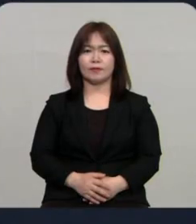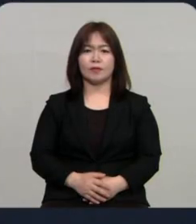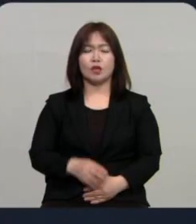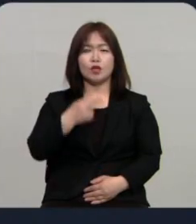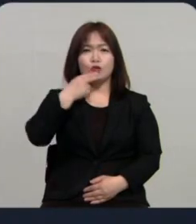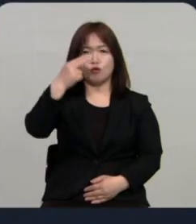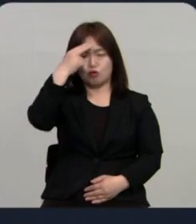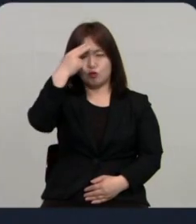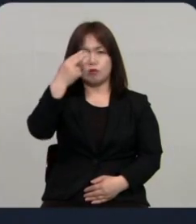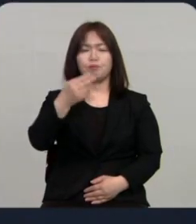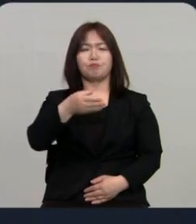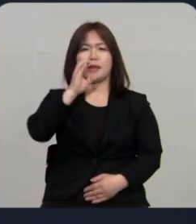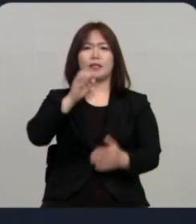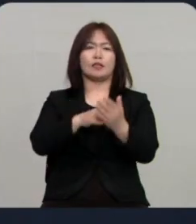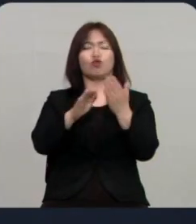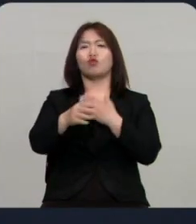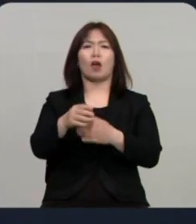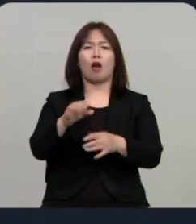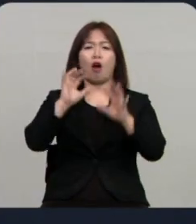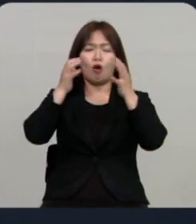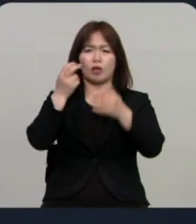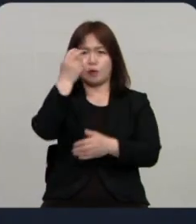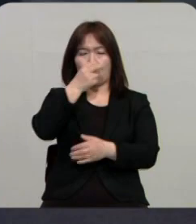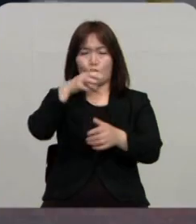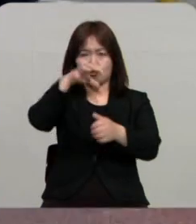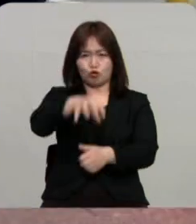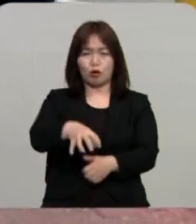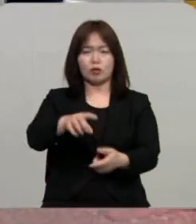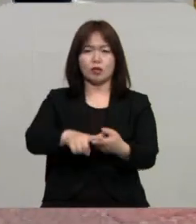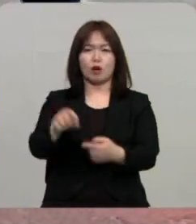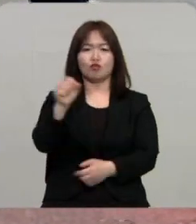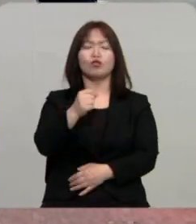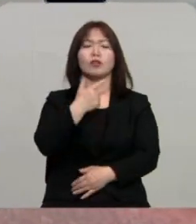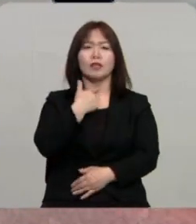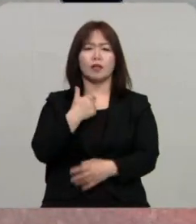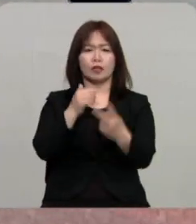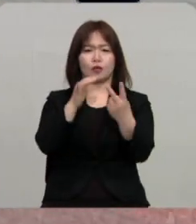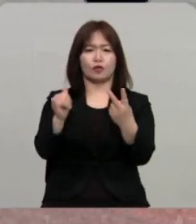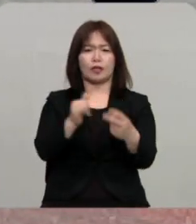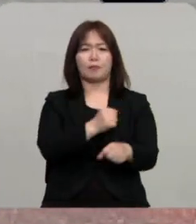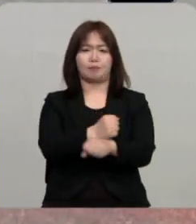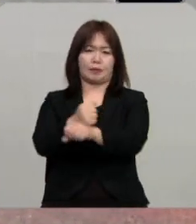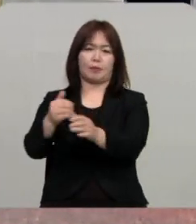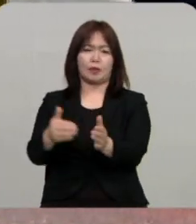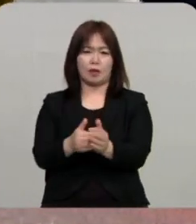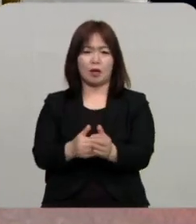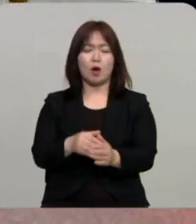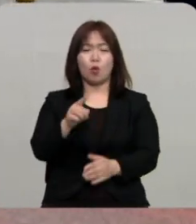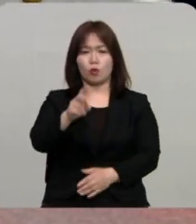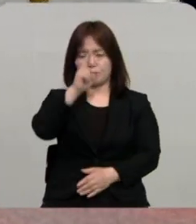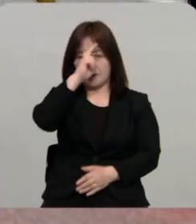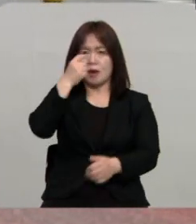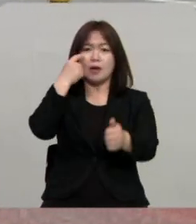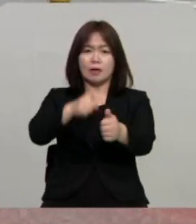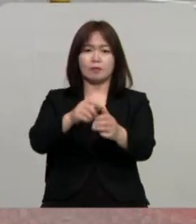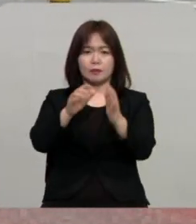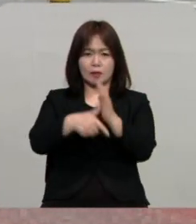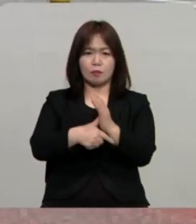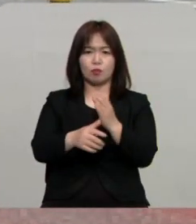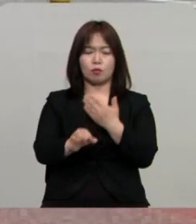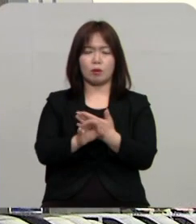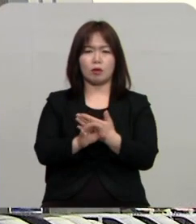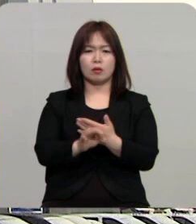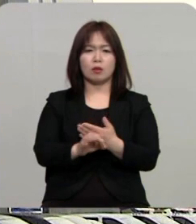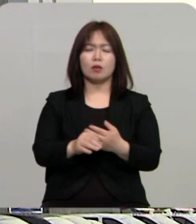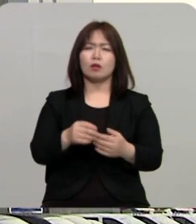술을 마시고 어린이 보호구역에서 차를 몬 운전자 2명이 경찰에 붙잡혔습니다. 적발된 운전자들은